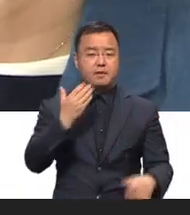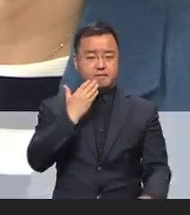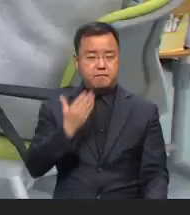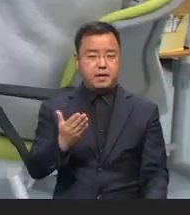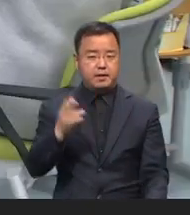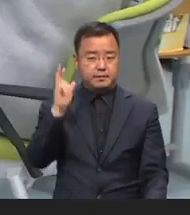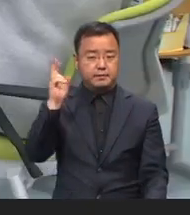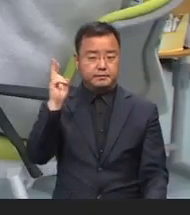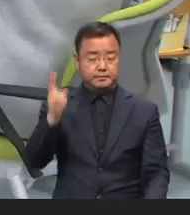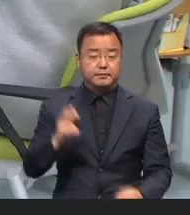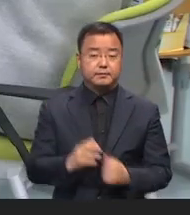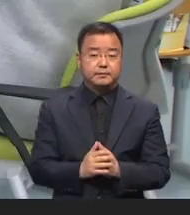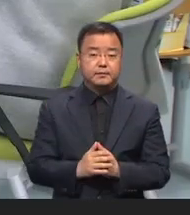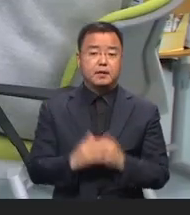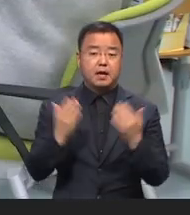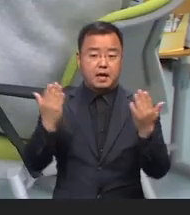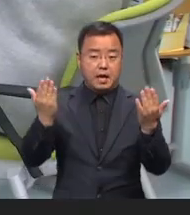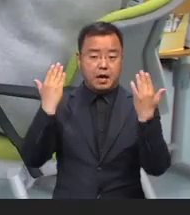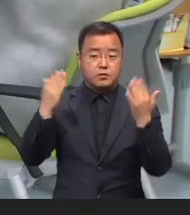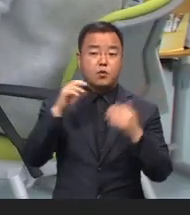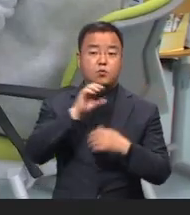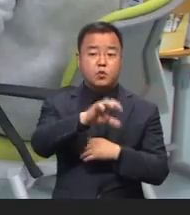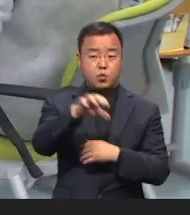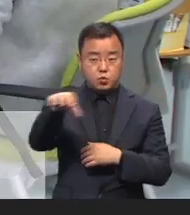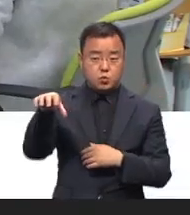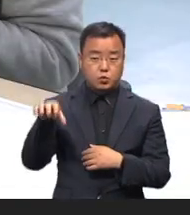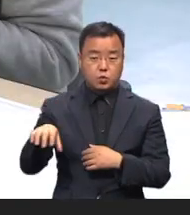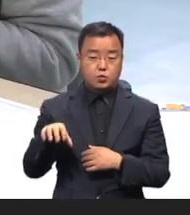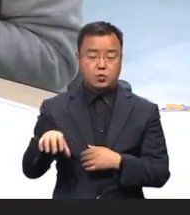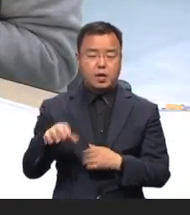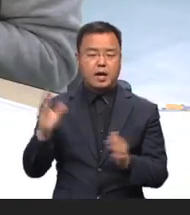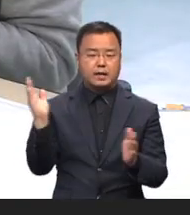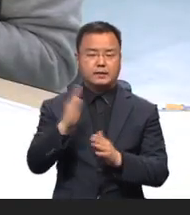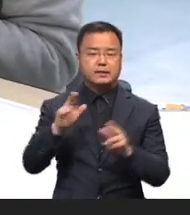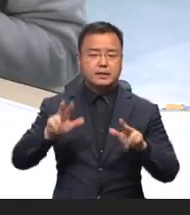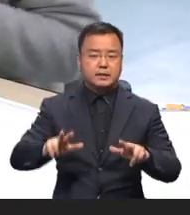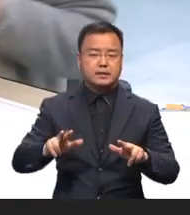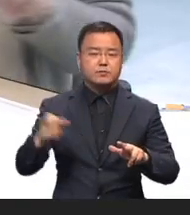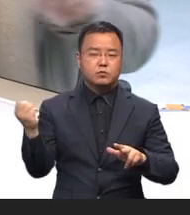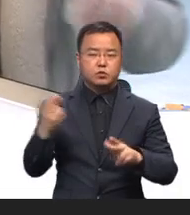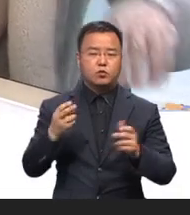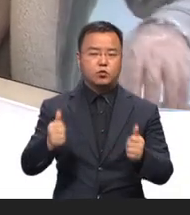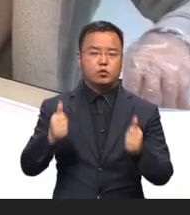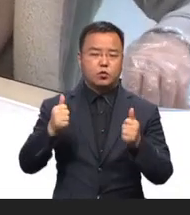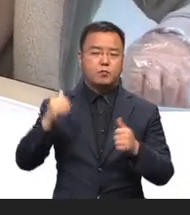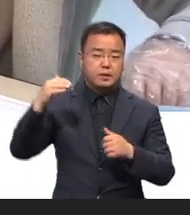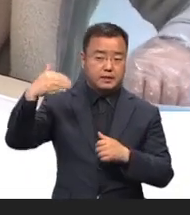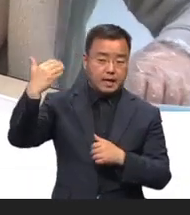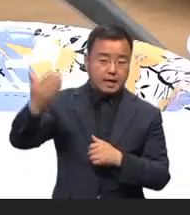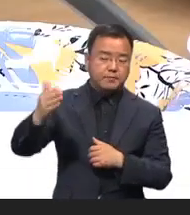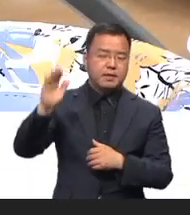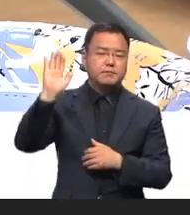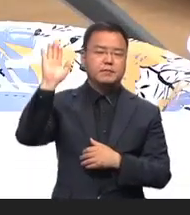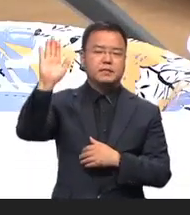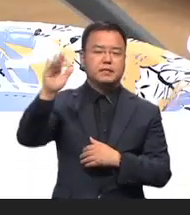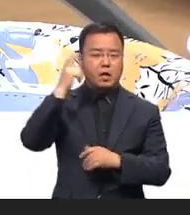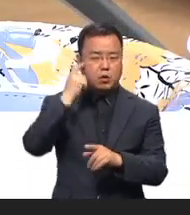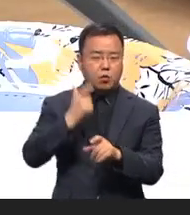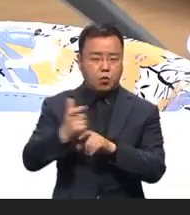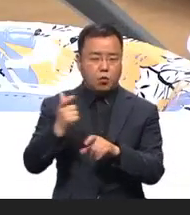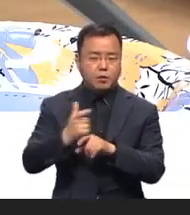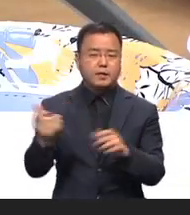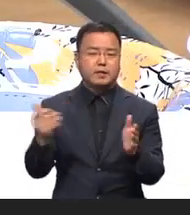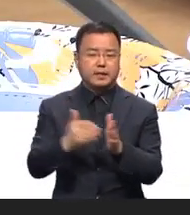않을까라는. 학교 곳곳에 학생들의 현재뿐만 아니라 졸업한 이후의 미래에 대한 고민까지